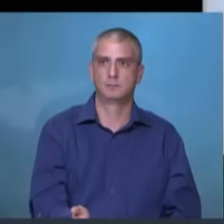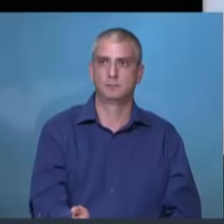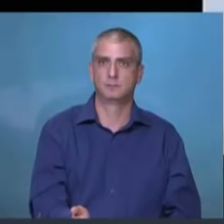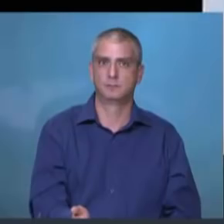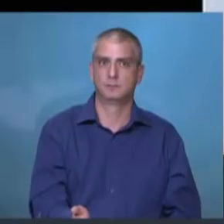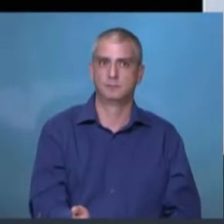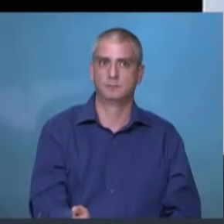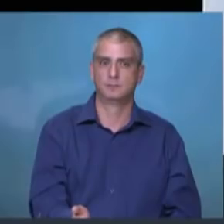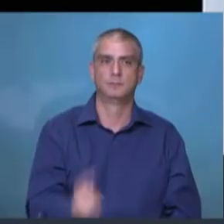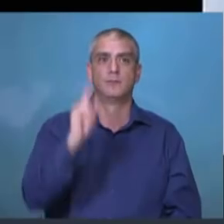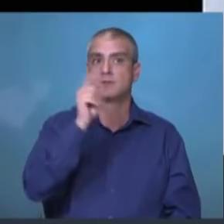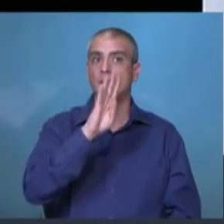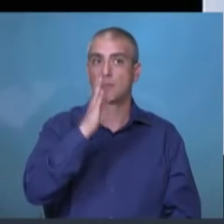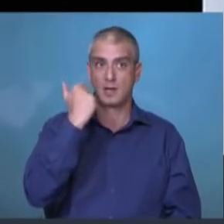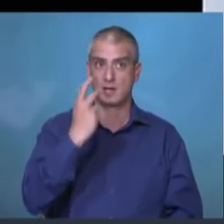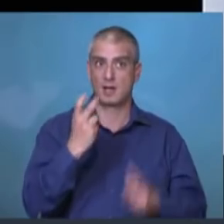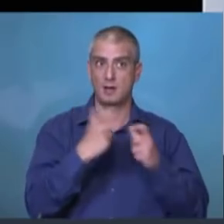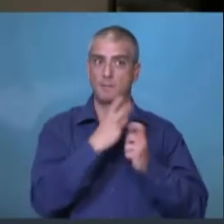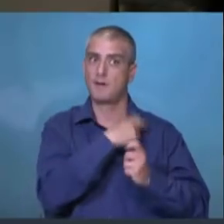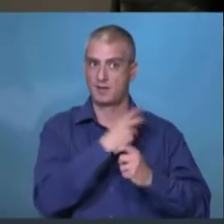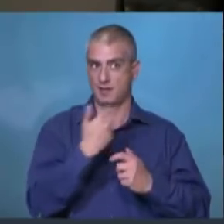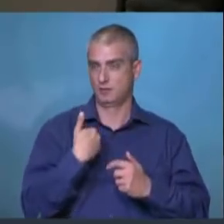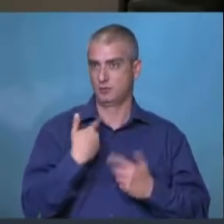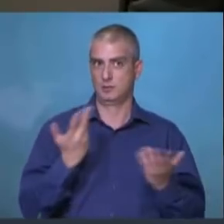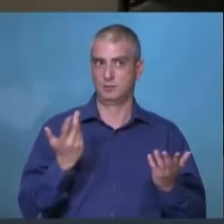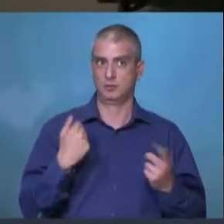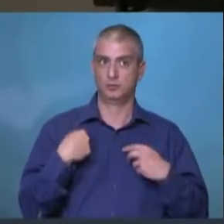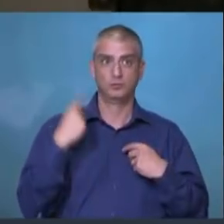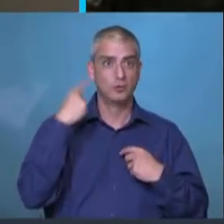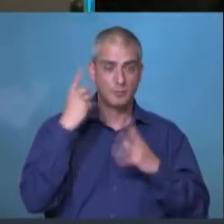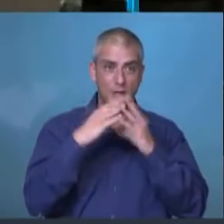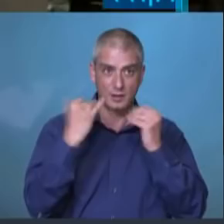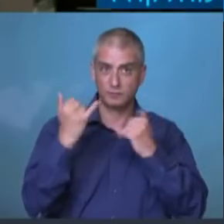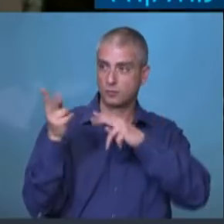הוא אומר לי, היה מתק אצלי בסדיר, כשהייתי ממהם בסדיר. כשהבנתי שהוא נהדר, אבל עכשיו גם